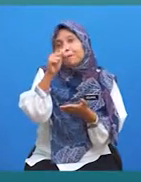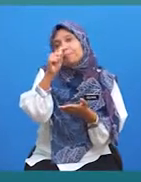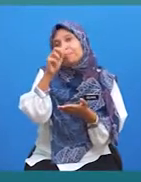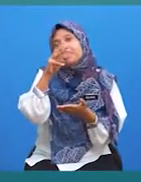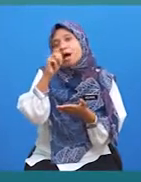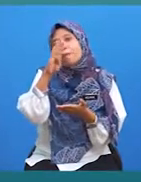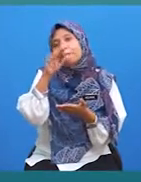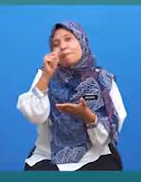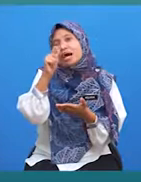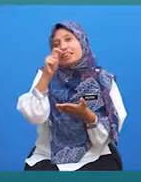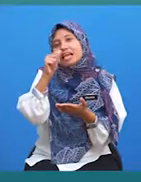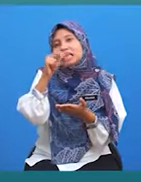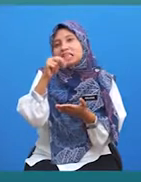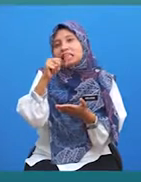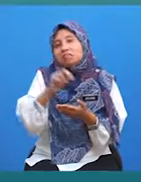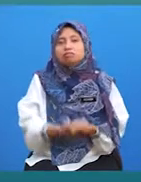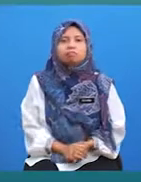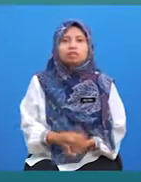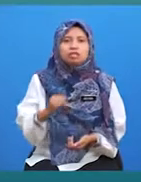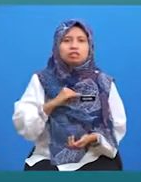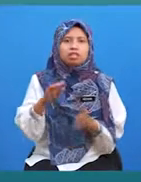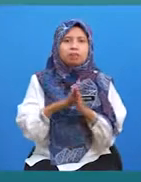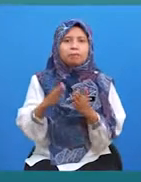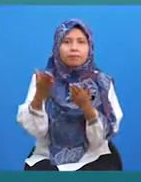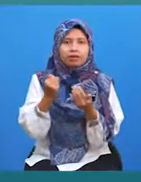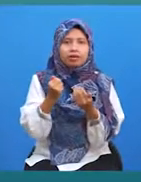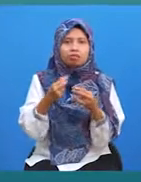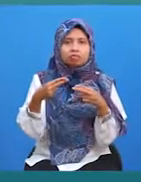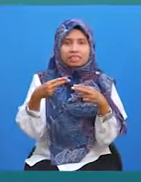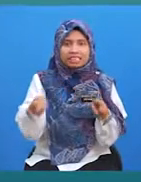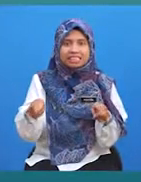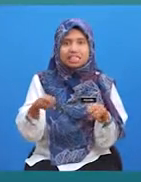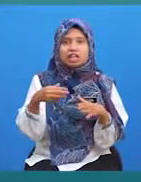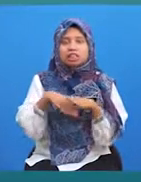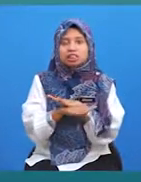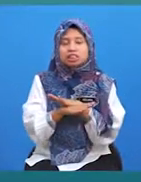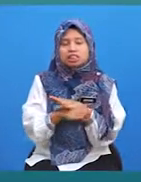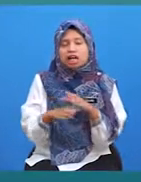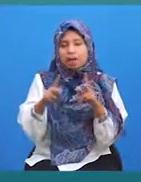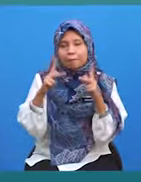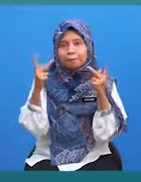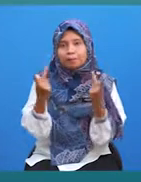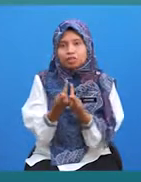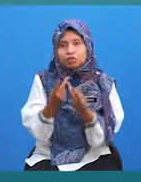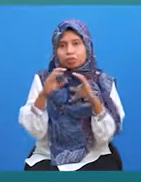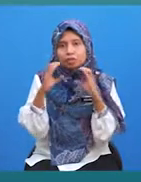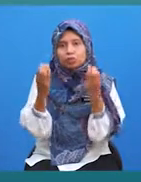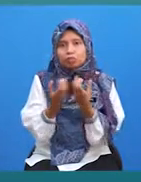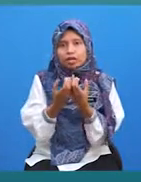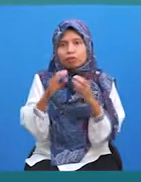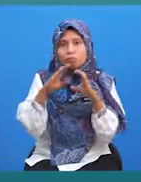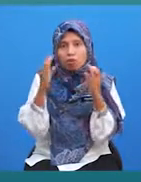seterusnya ialah saya berharap kehilangannya dalam pasukan bola sepak akan ada gantinya.